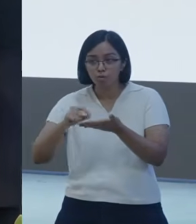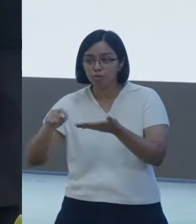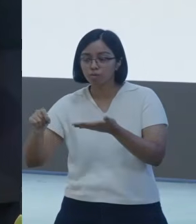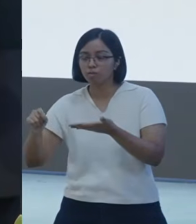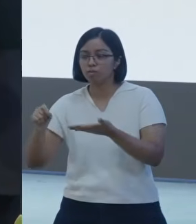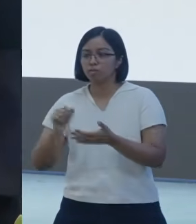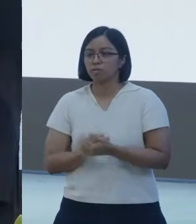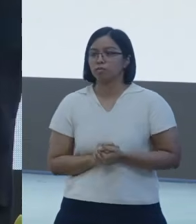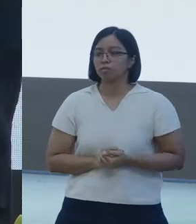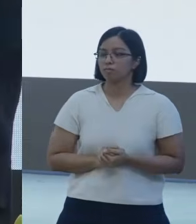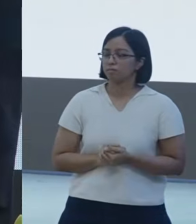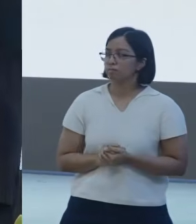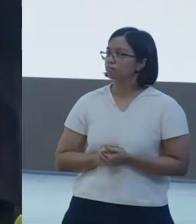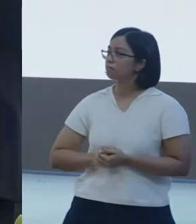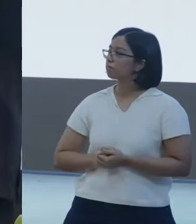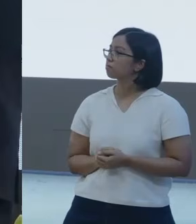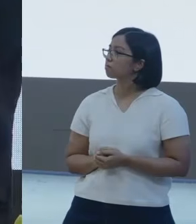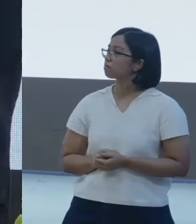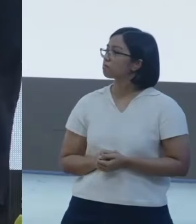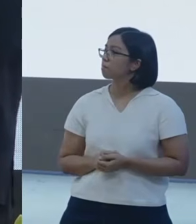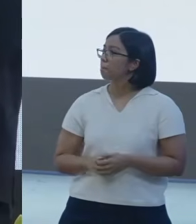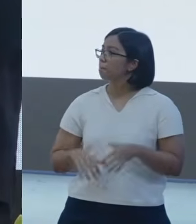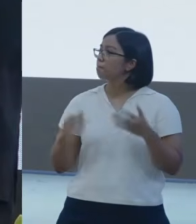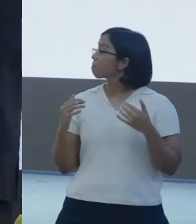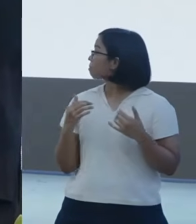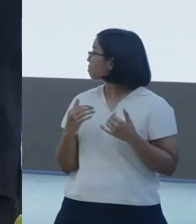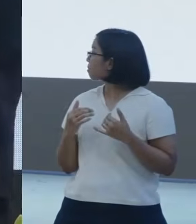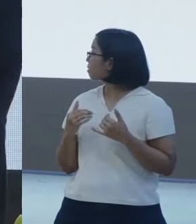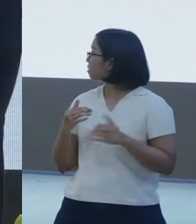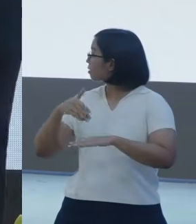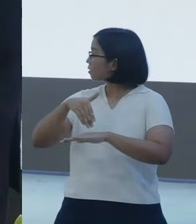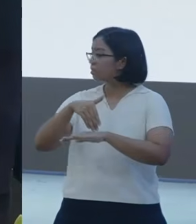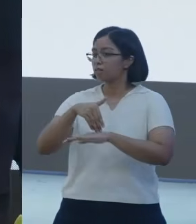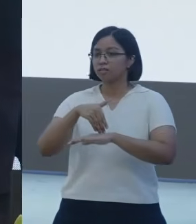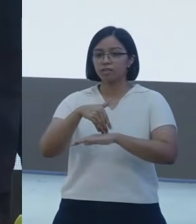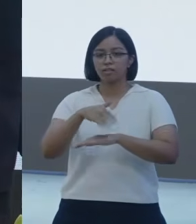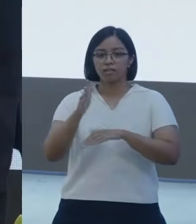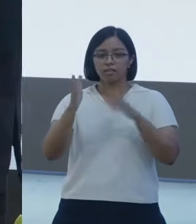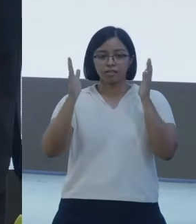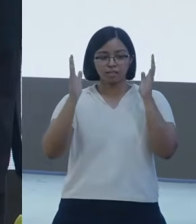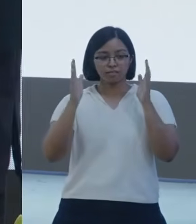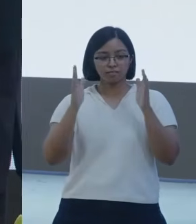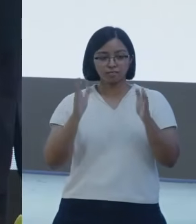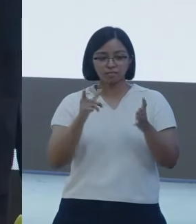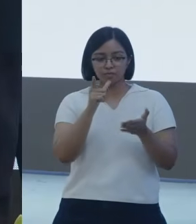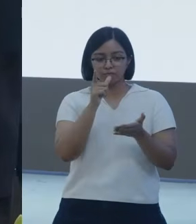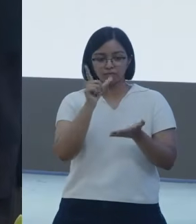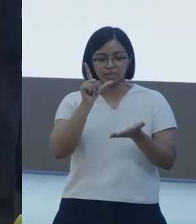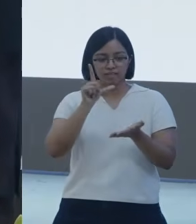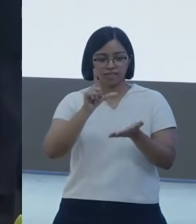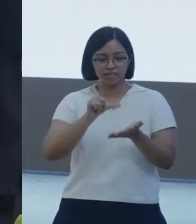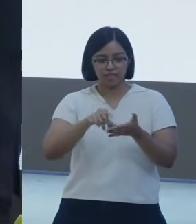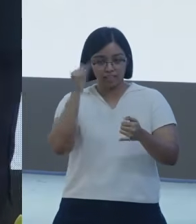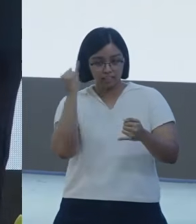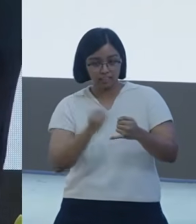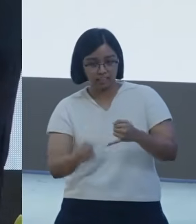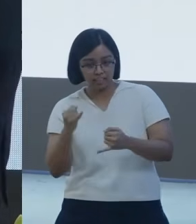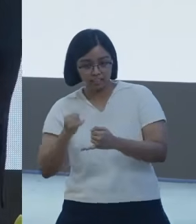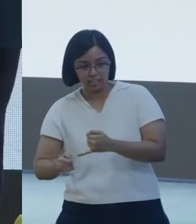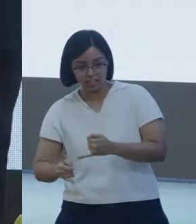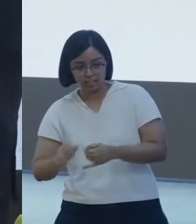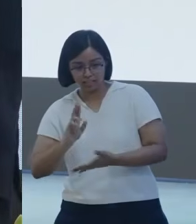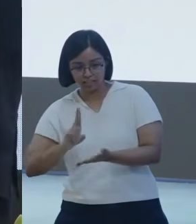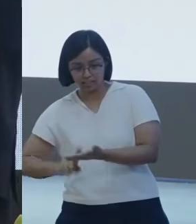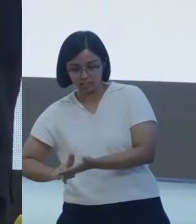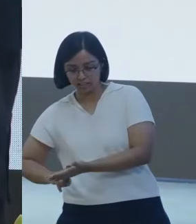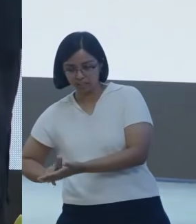yung practice na yung sender ay nasa huli ng sulat. Di ba? Very truly yours